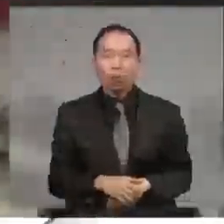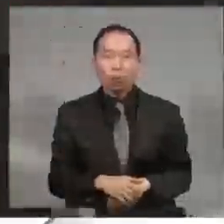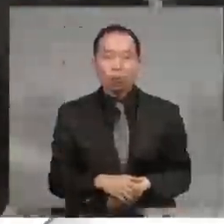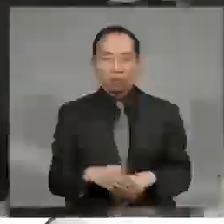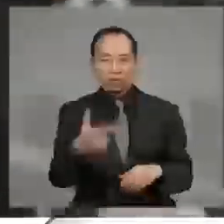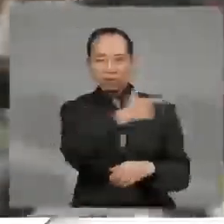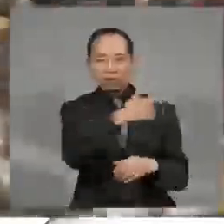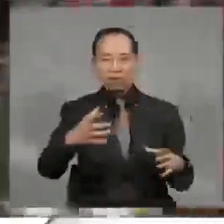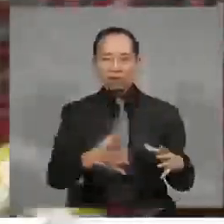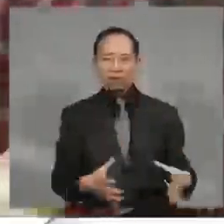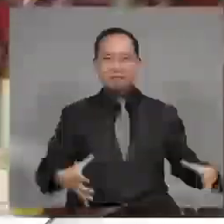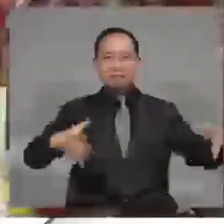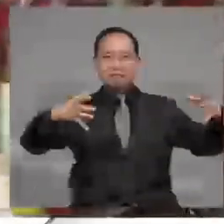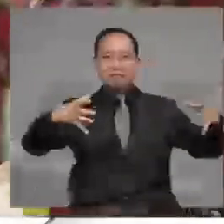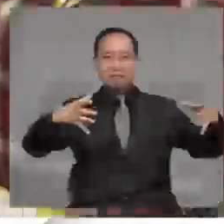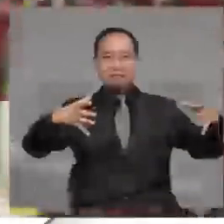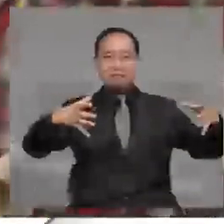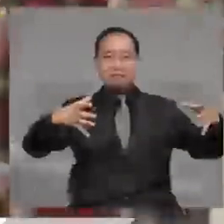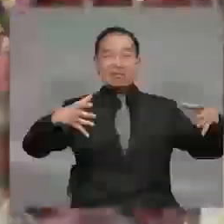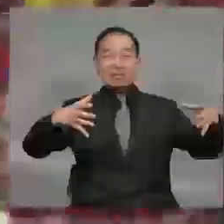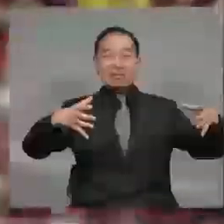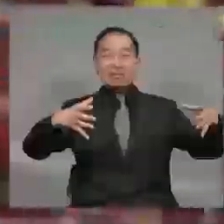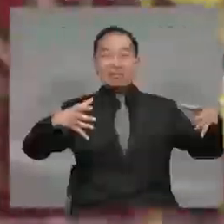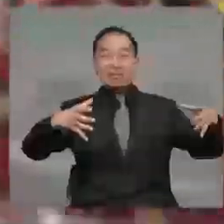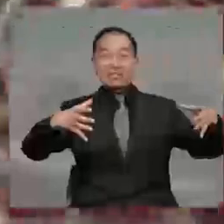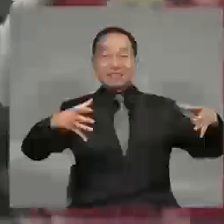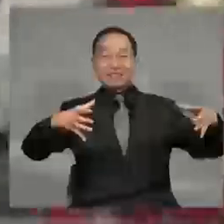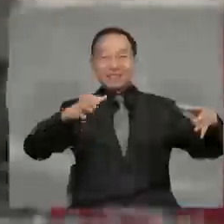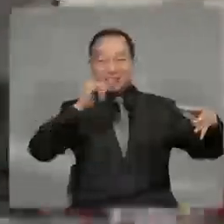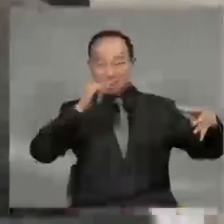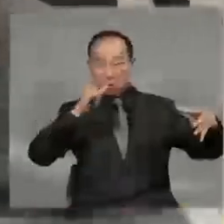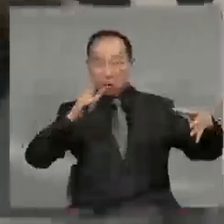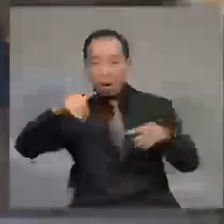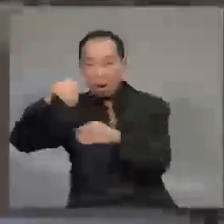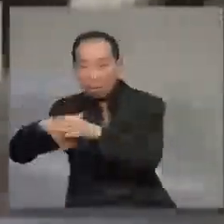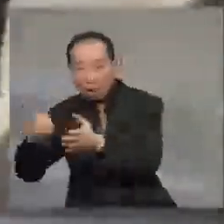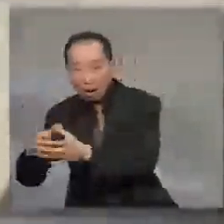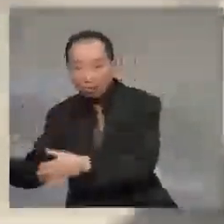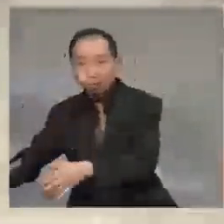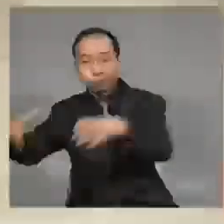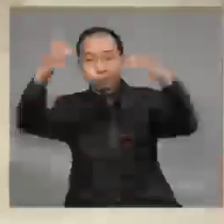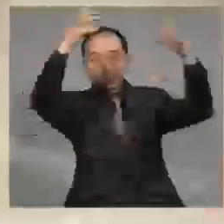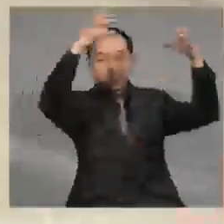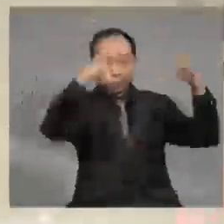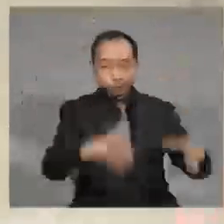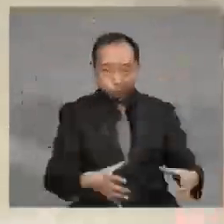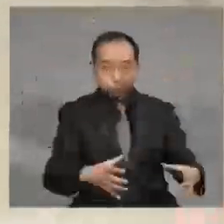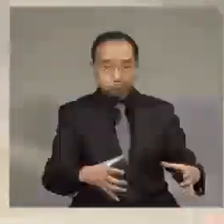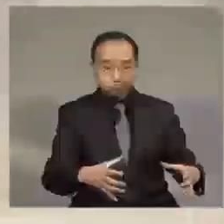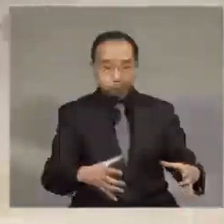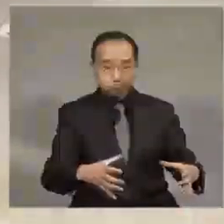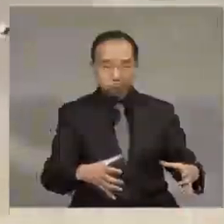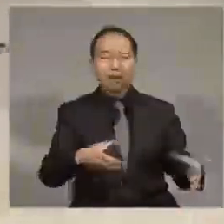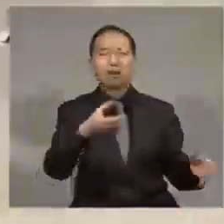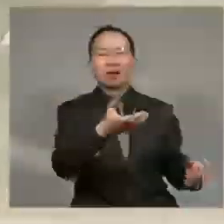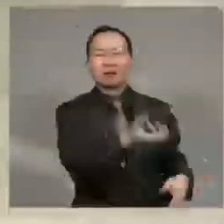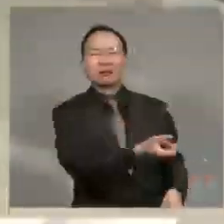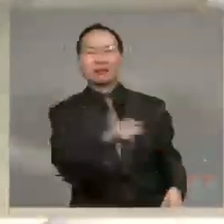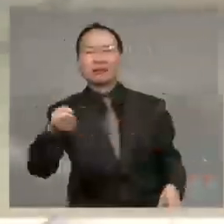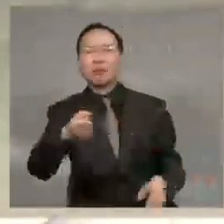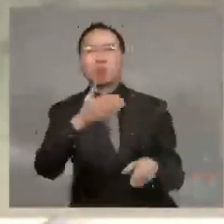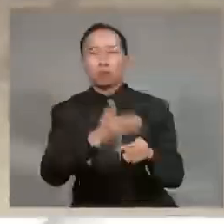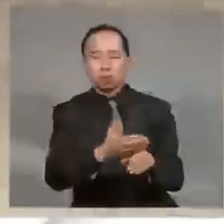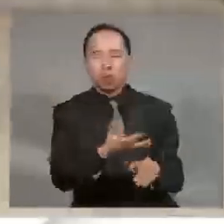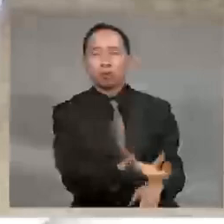하시는 동안에는 저 플라스틱 받침대와 결합을 해서 사용을 하거든요. 근데 지금 이제 이송을 하시거나 할 때는 좋게 행량식 투표함만 빼서